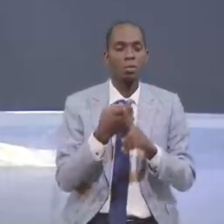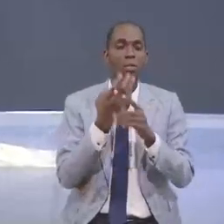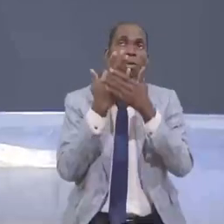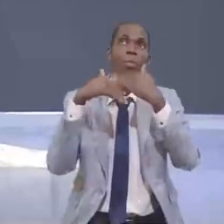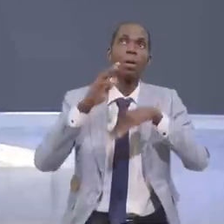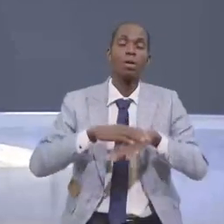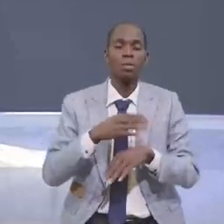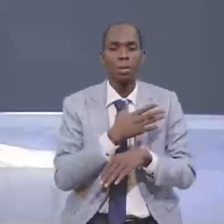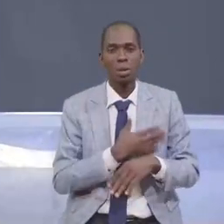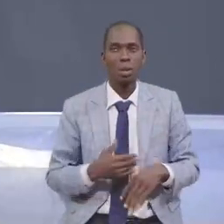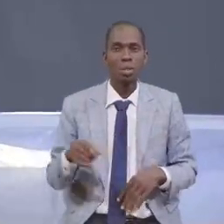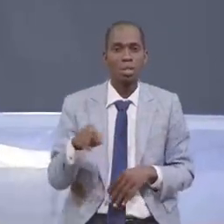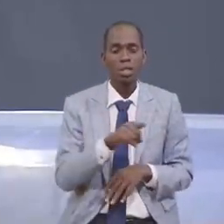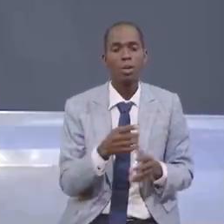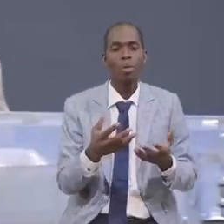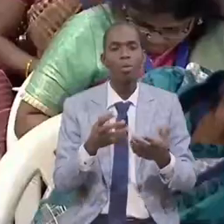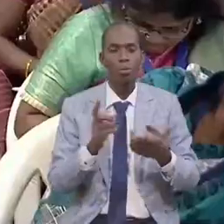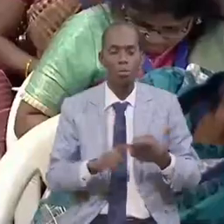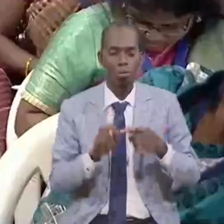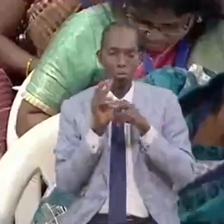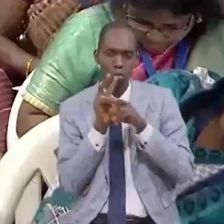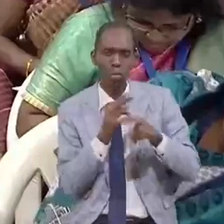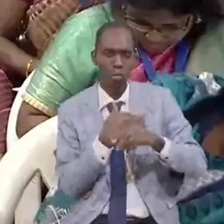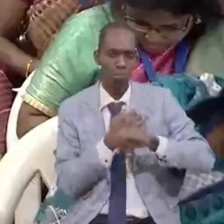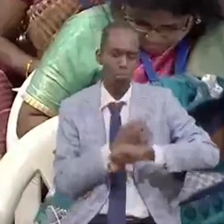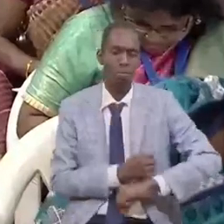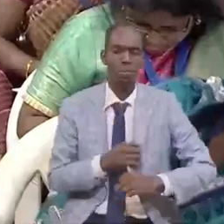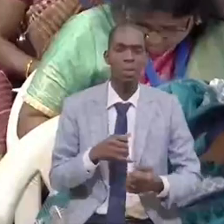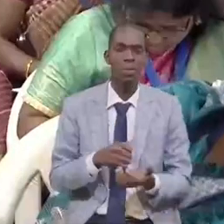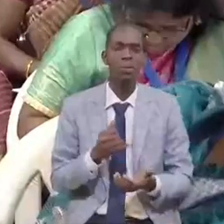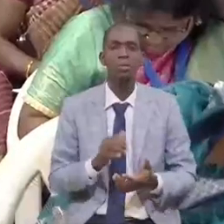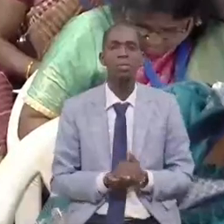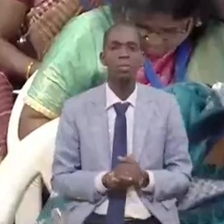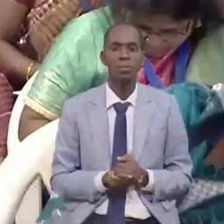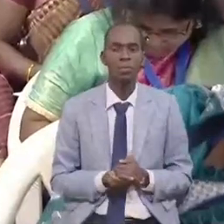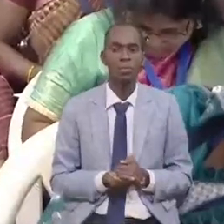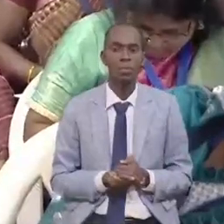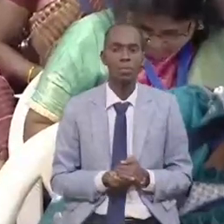maintenant quand nous pensons aux gens à qui le ciel a donné quelque chose sur lequel ils doivent veiller,